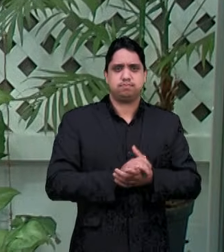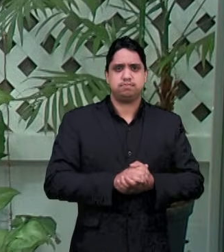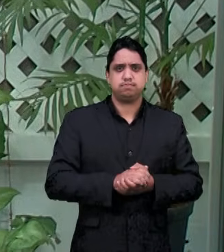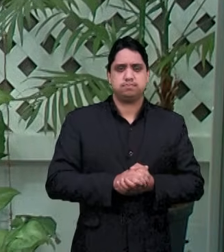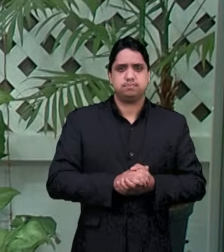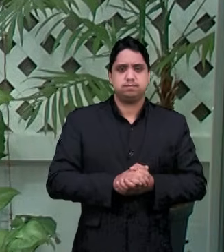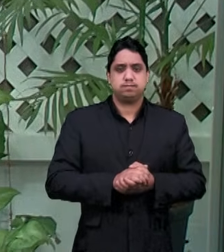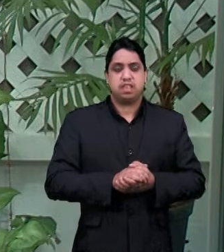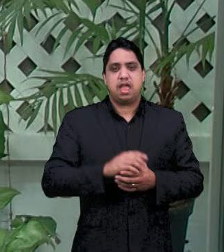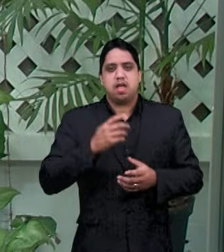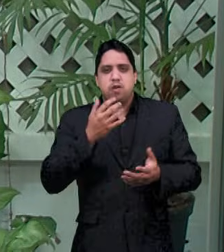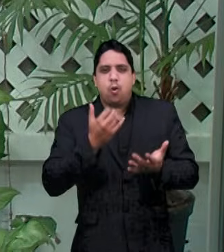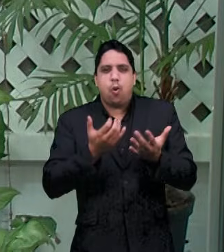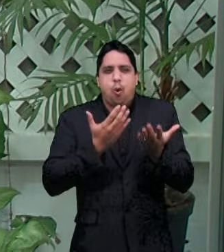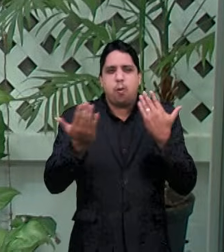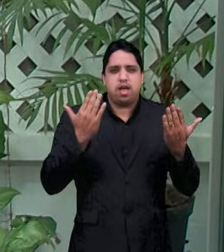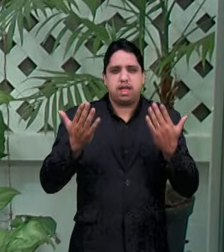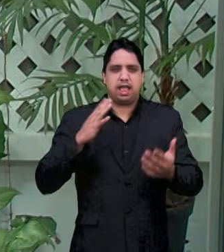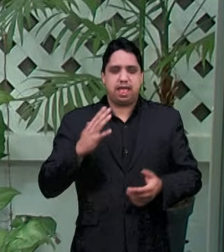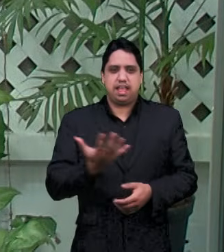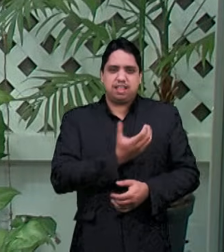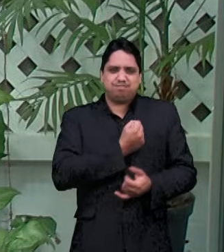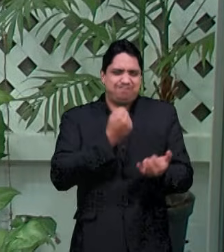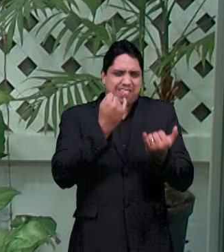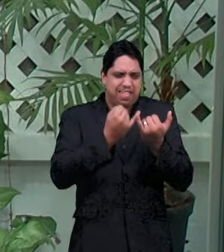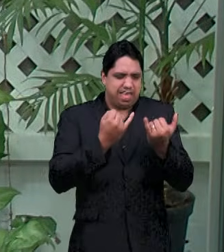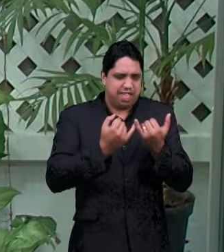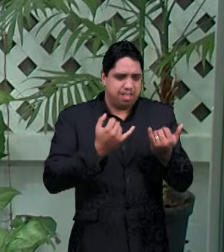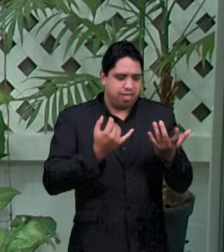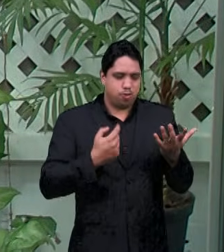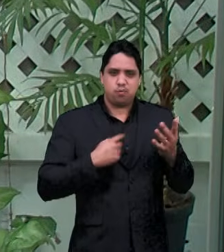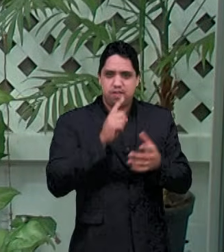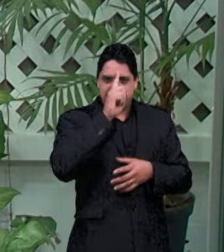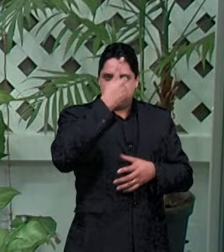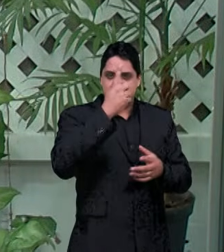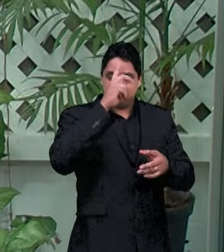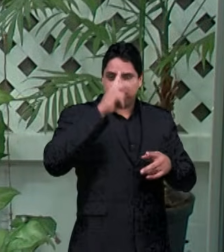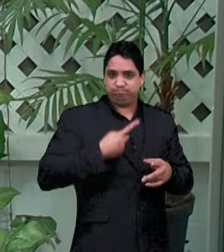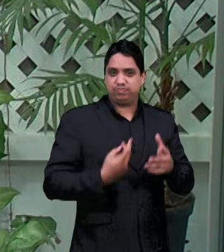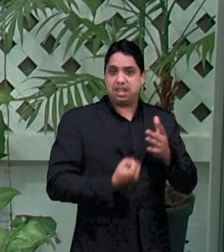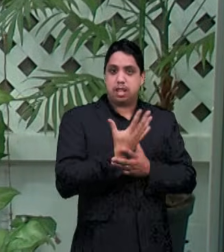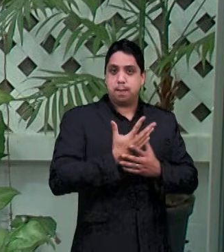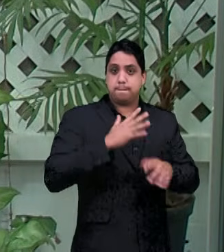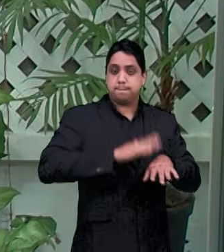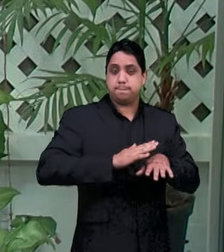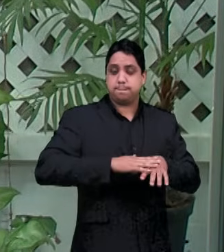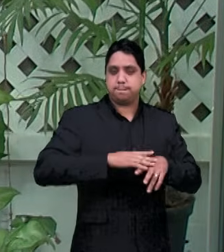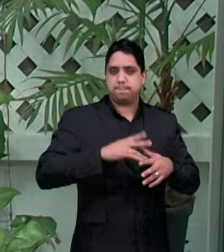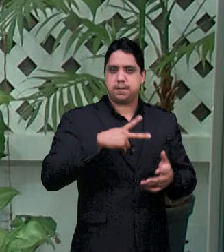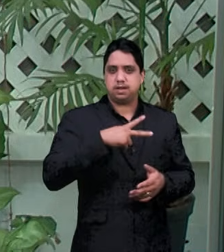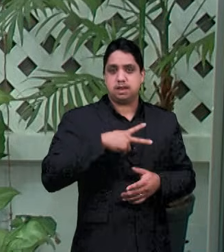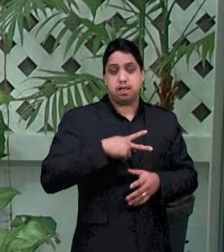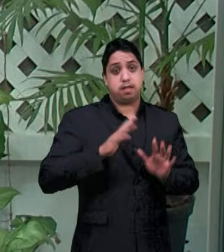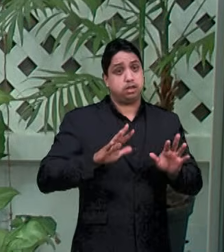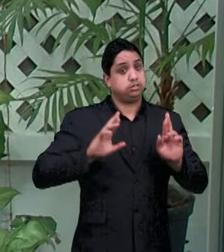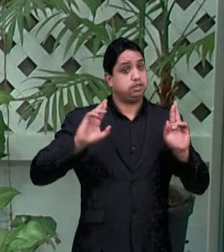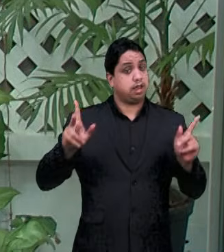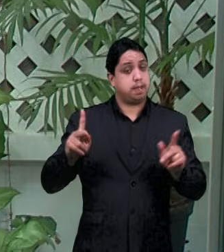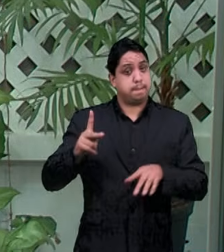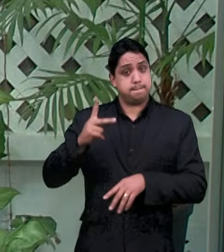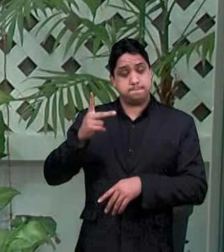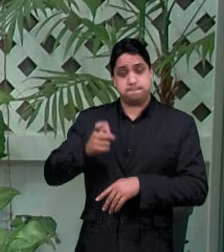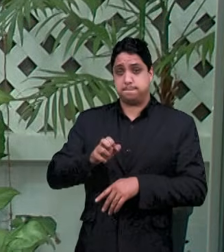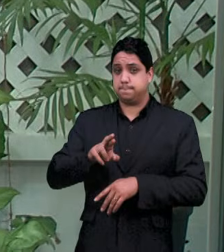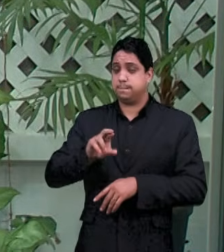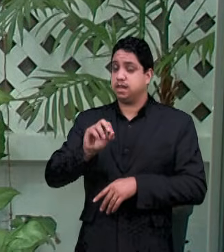cela. Mais la perle naturelle, réelle, la perle véritable, elle est fabriquée,